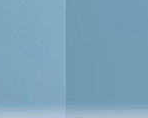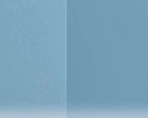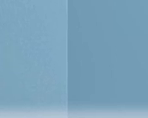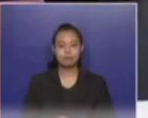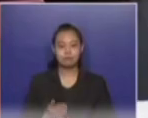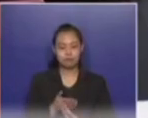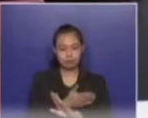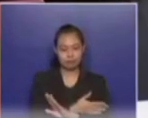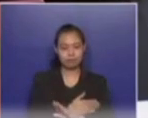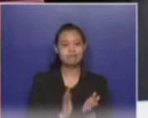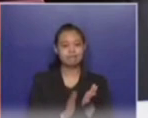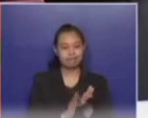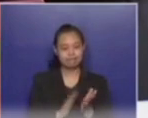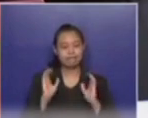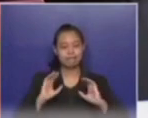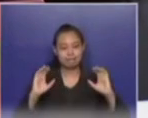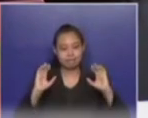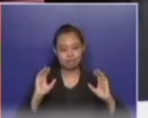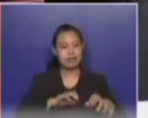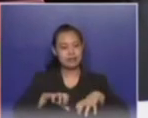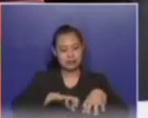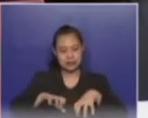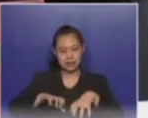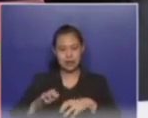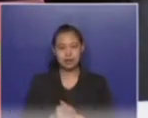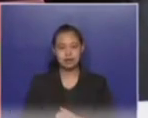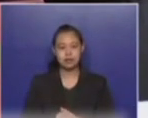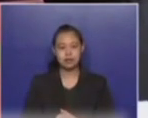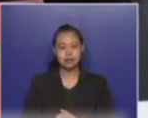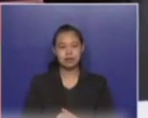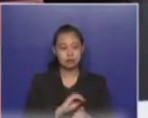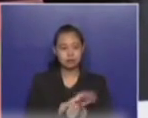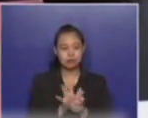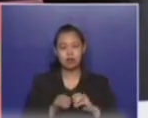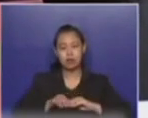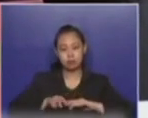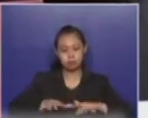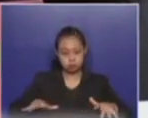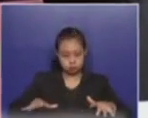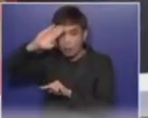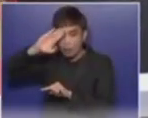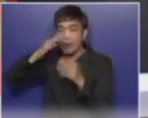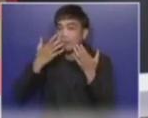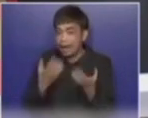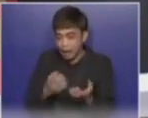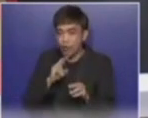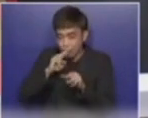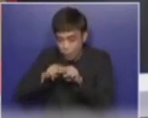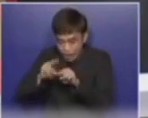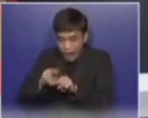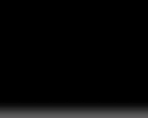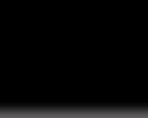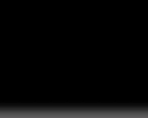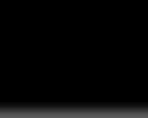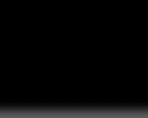นี้โดยบอกว่าตนเห็นเพื่อนส.ส.ลุกออกไปแล้วไม่ได้จัดเก้าอี้ให้เข้าที่ก็เลยใช้มือหมุนกลับ